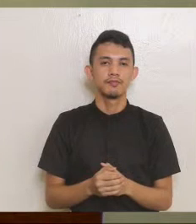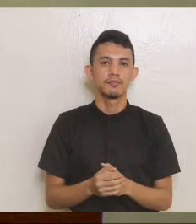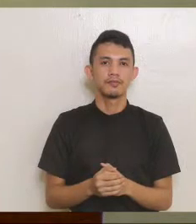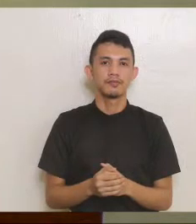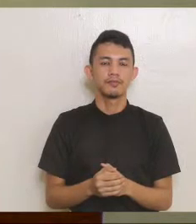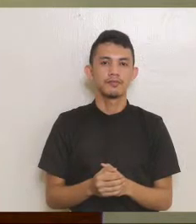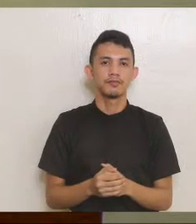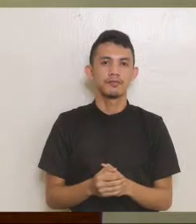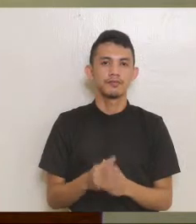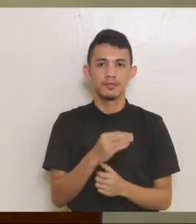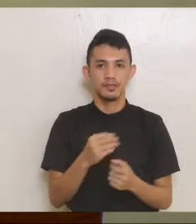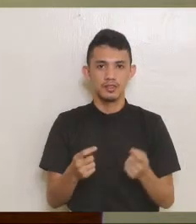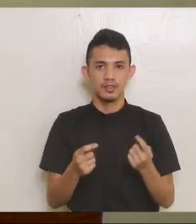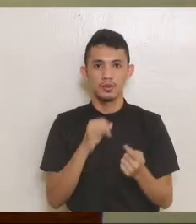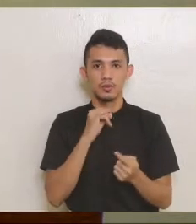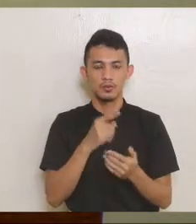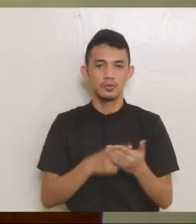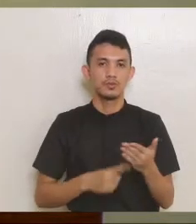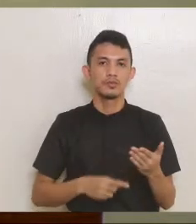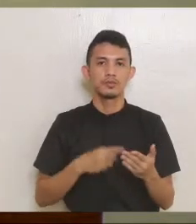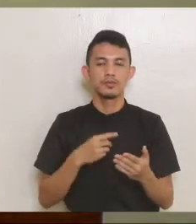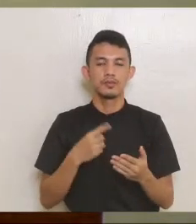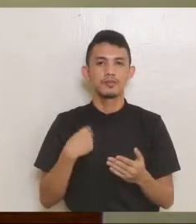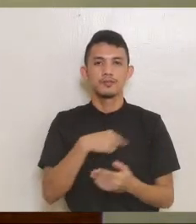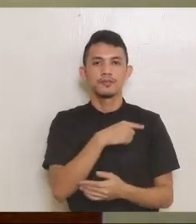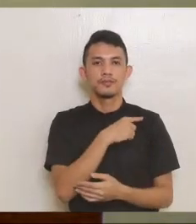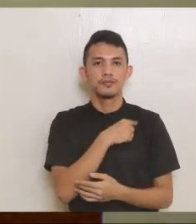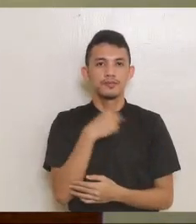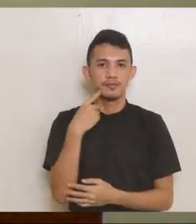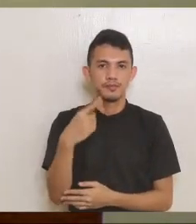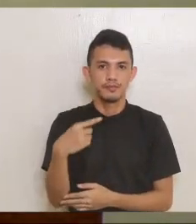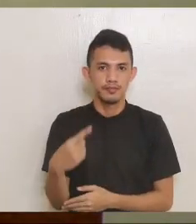na no, happy birthday no sa atong simbahan.